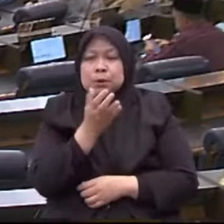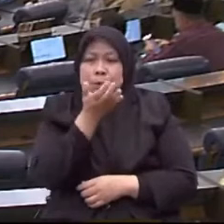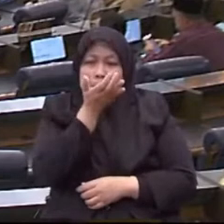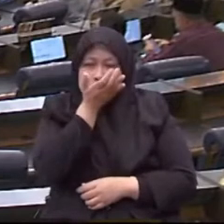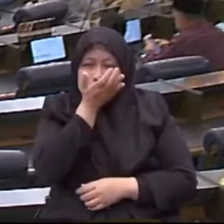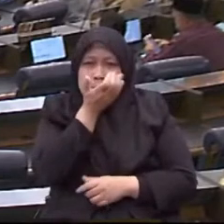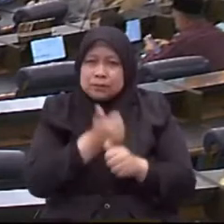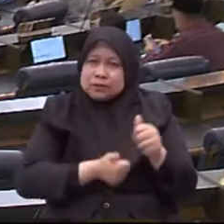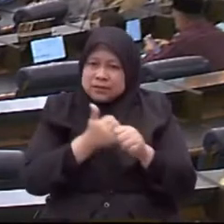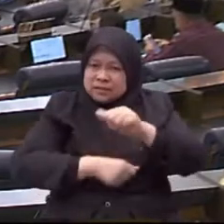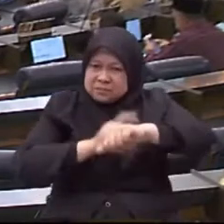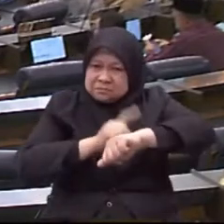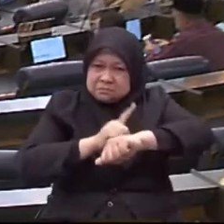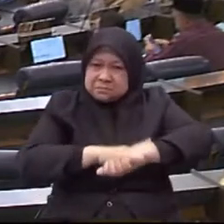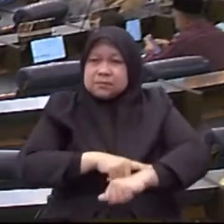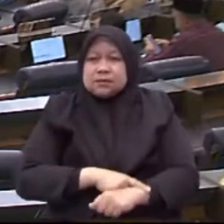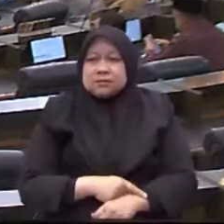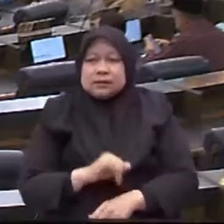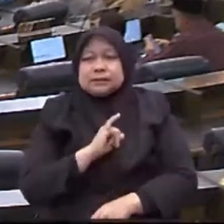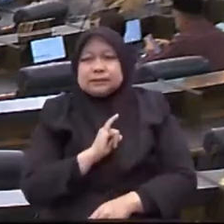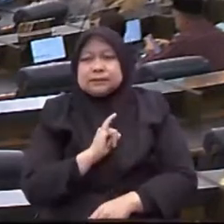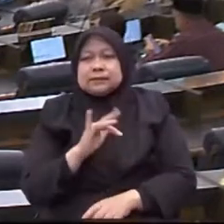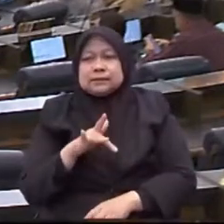hampir setiap waktu